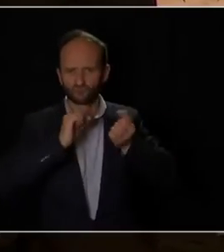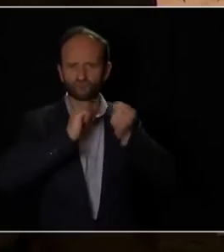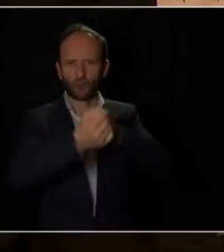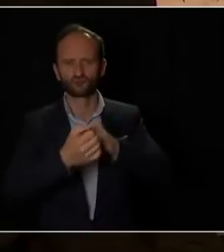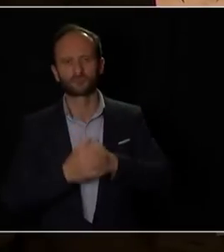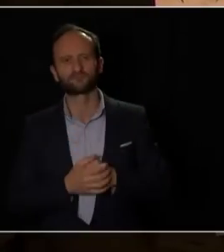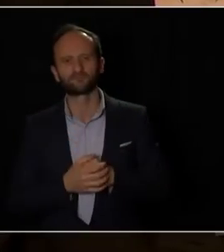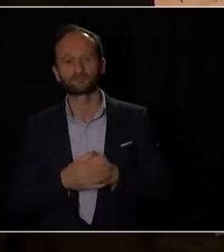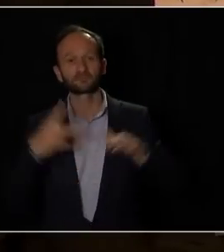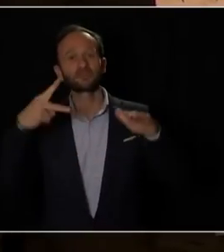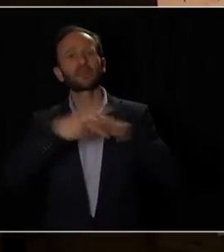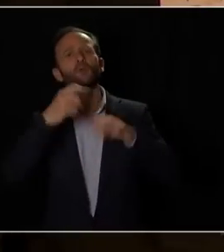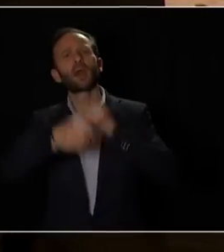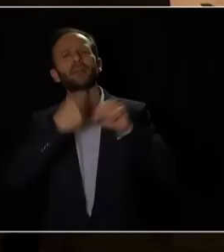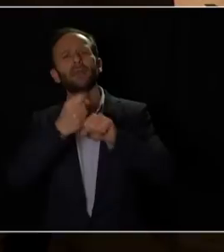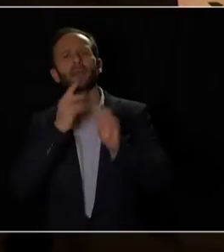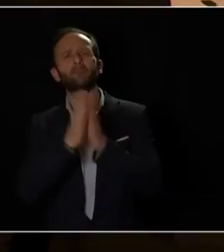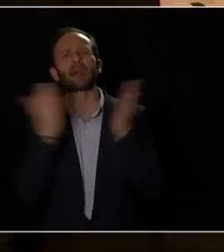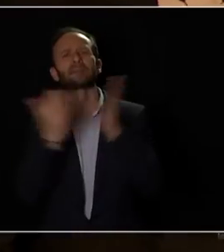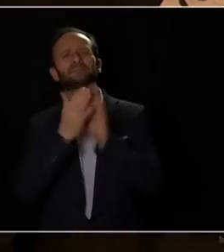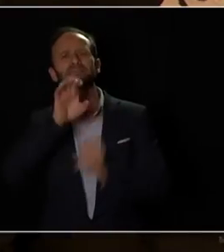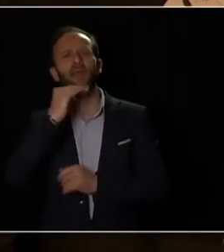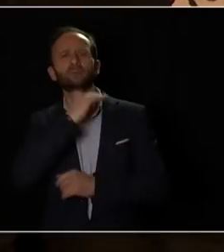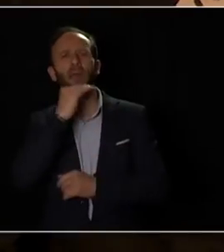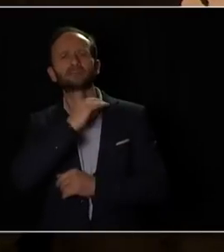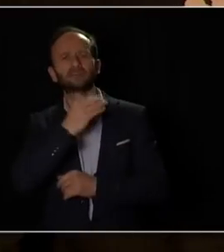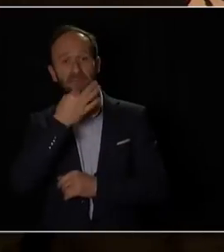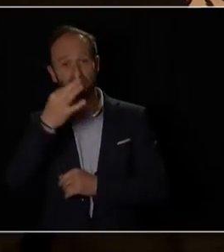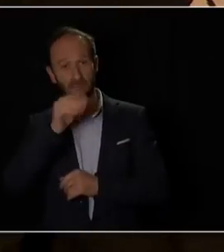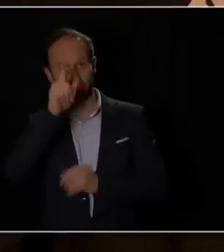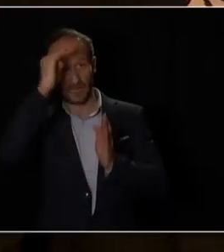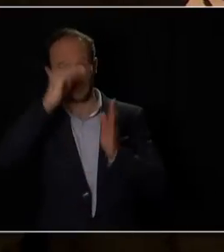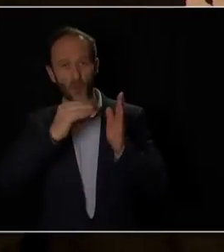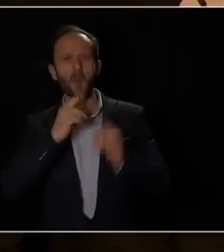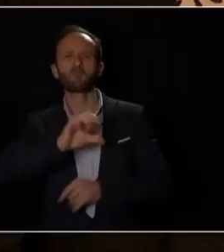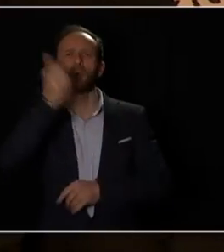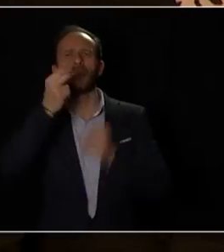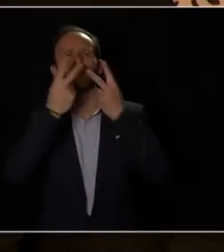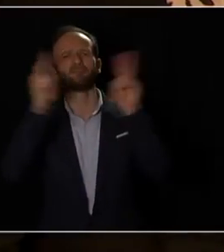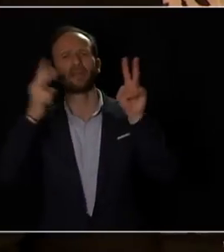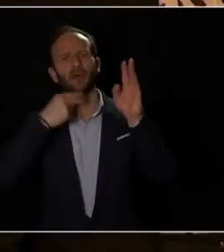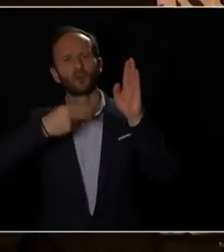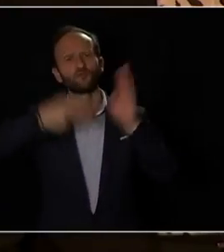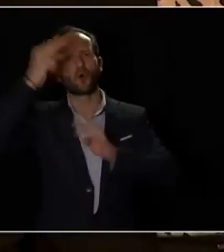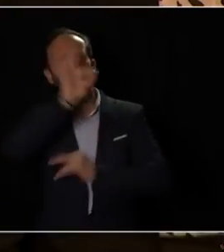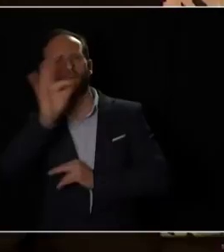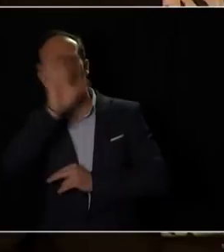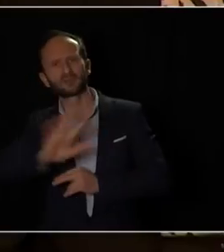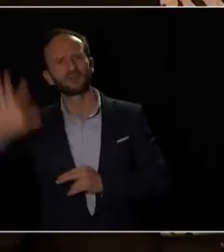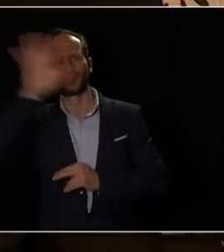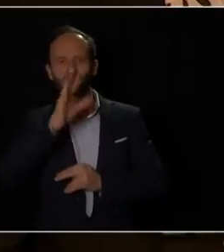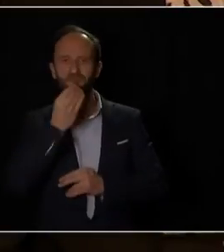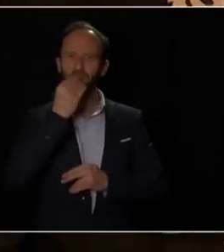encore, le magazine L'Express classe notre ville comme la première ville du nord de la France où il fait bon vivre, dotée de bons